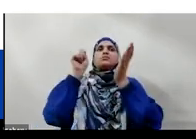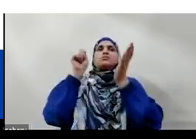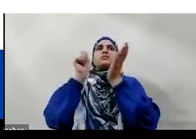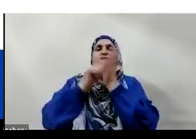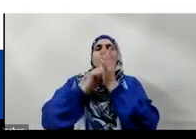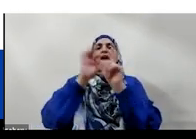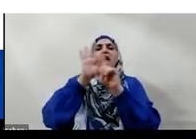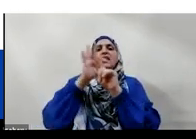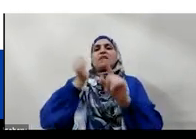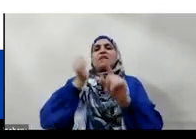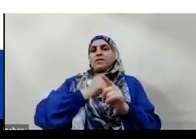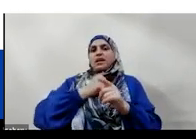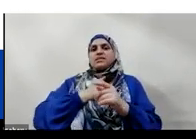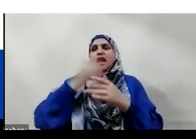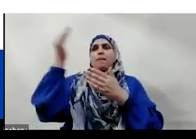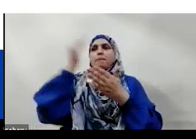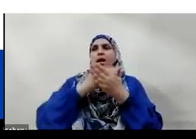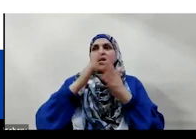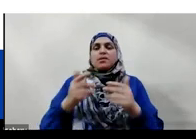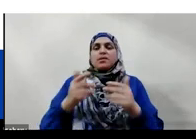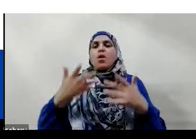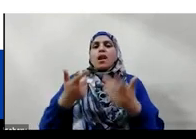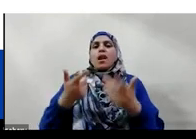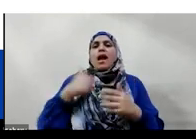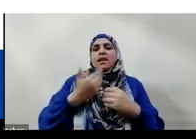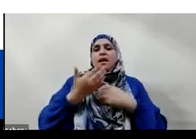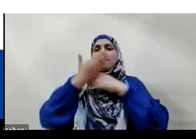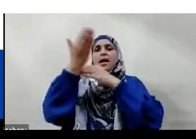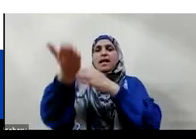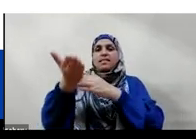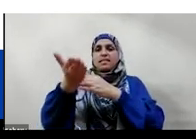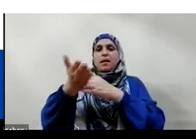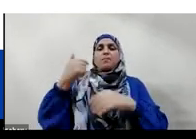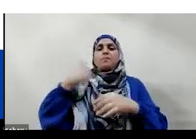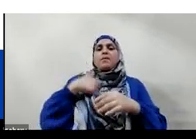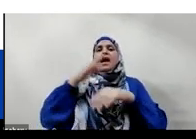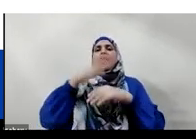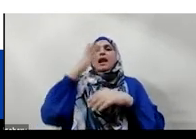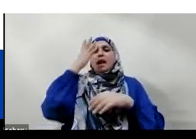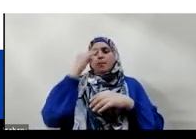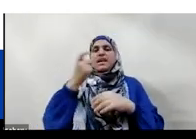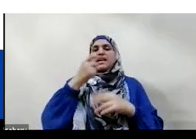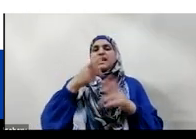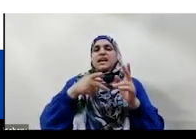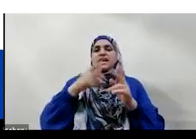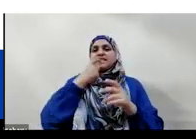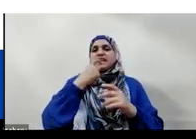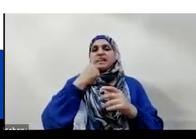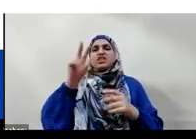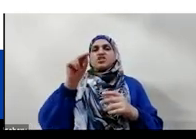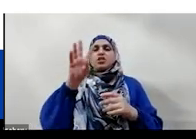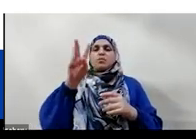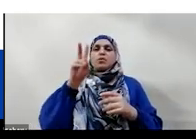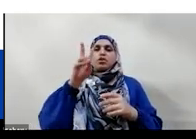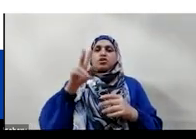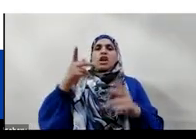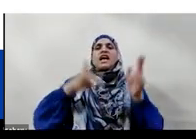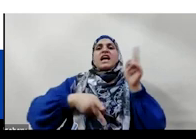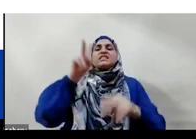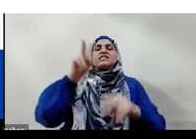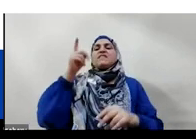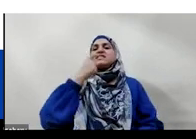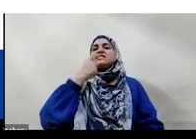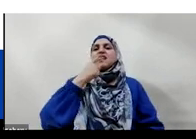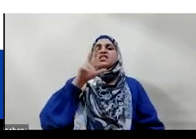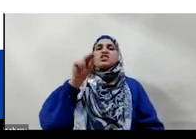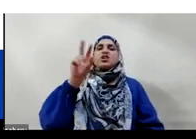لما ارجع. انا بقدم على المنحه في 2024 عشان اسافر في 2025، مده البرنامج ممكن تبقى